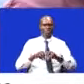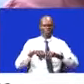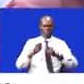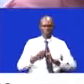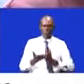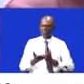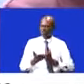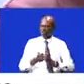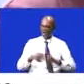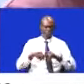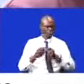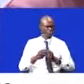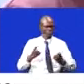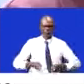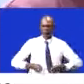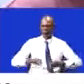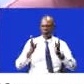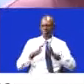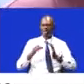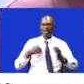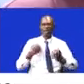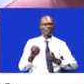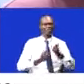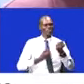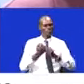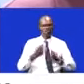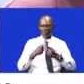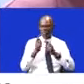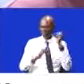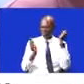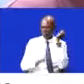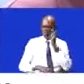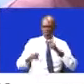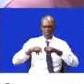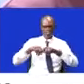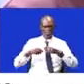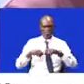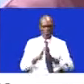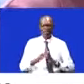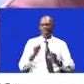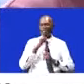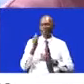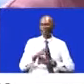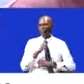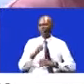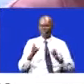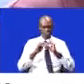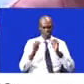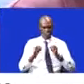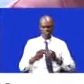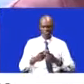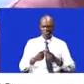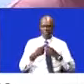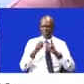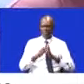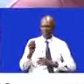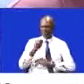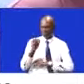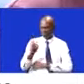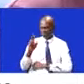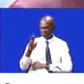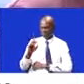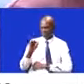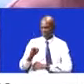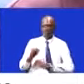oko dreka tibere ga piko ibere gi gari en kumarach kabisa. To kata mano kende kukanya kweri kaka kori chomo sori